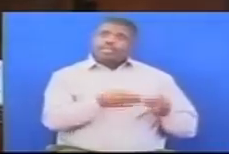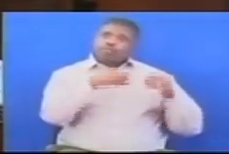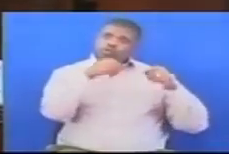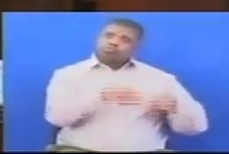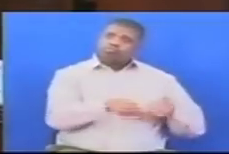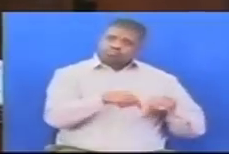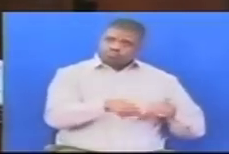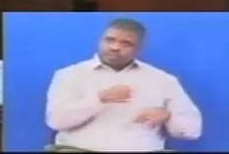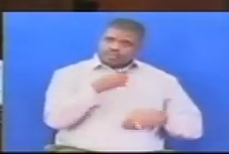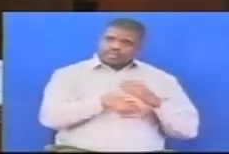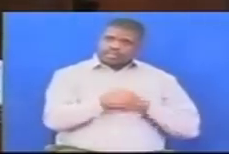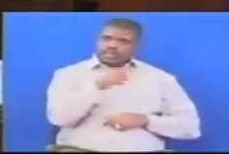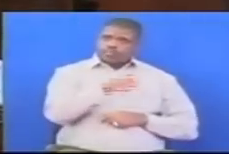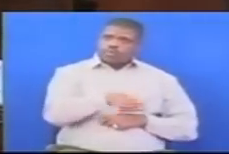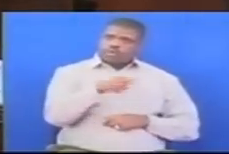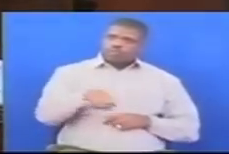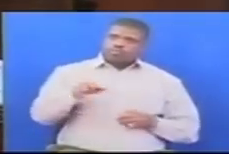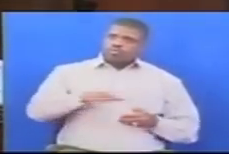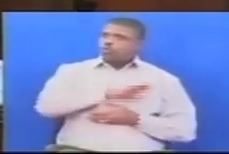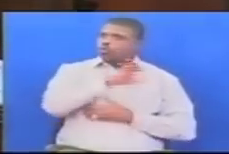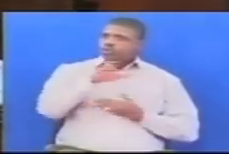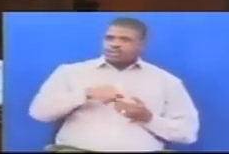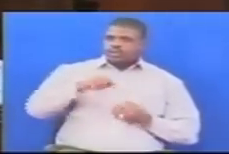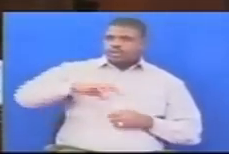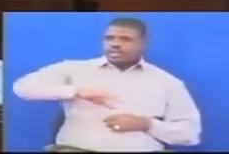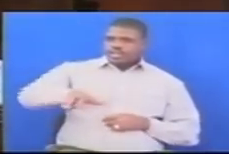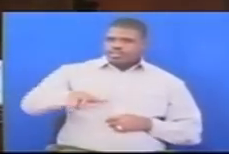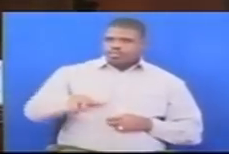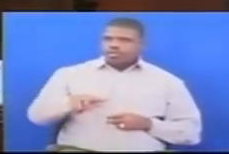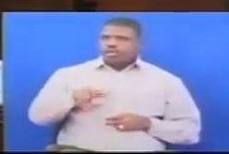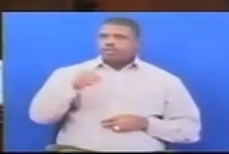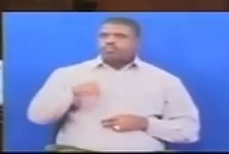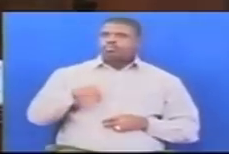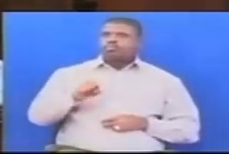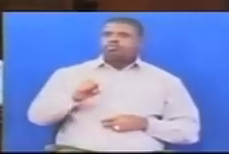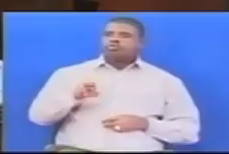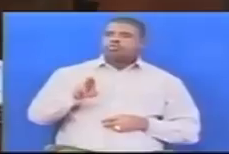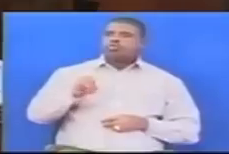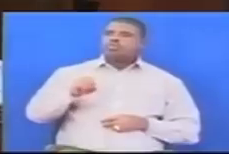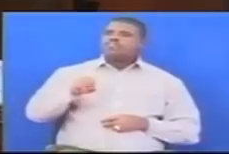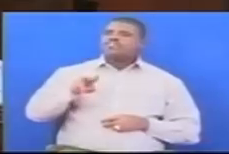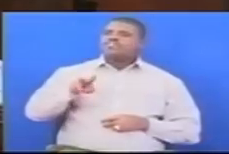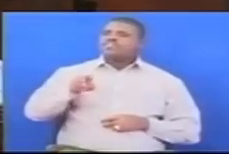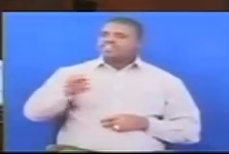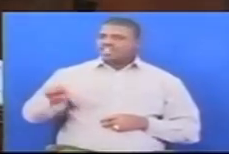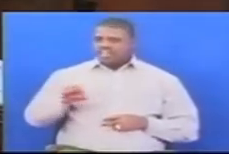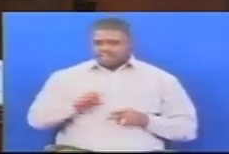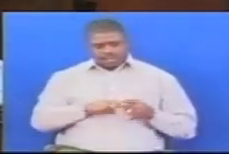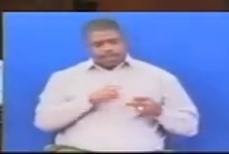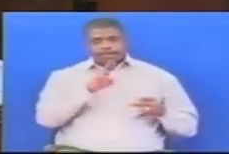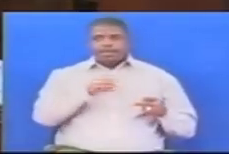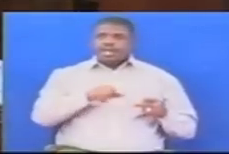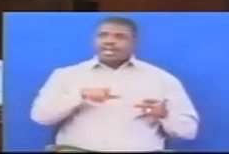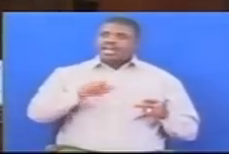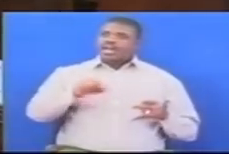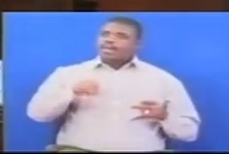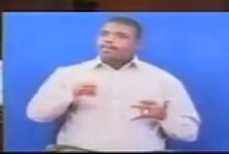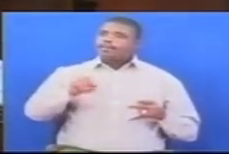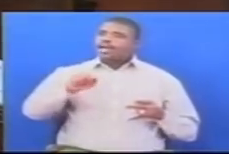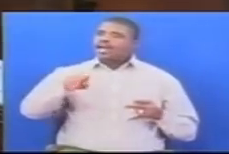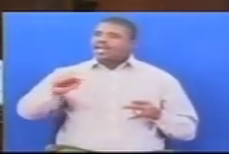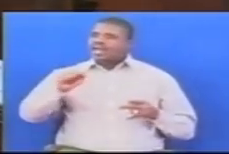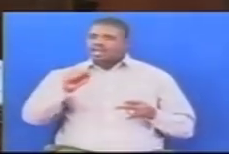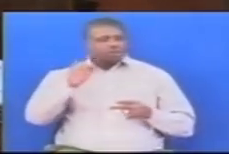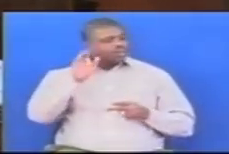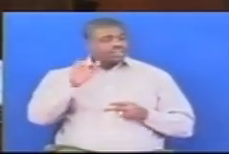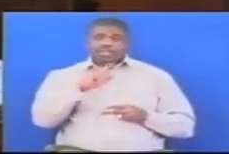bungeni. Wananchi wote wa jimbo la Chumve, wilaya ya Kwimba na Malampaka walisikia